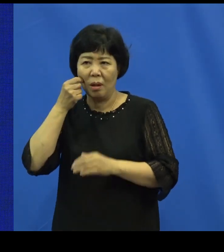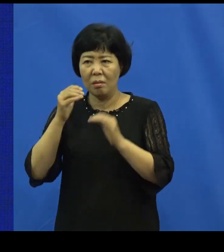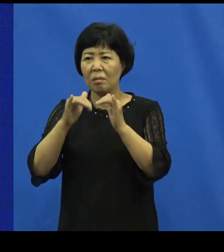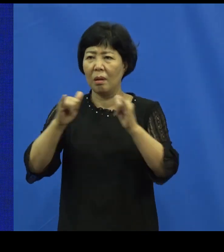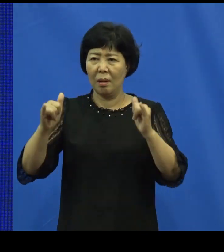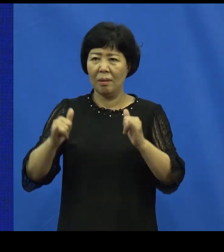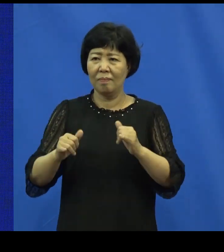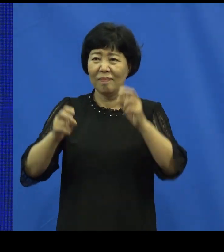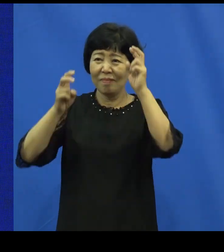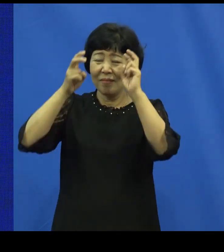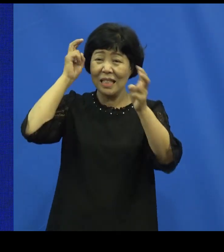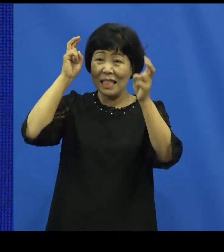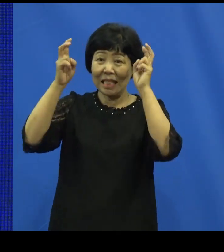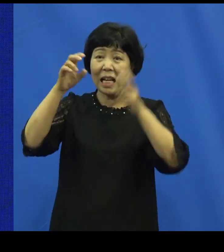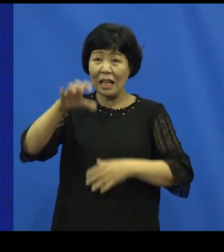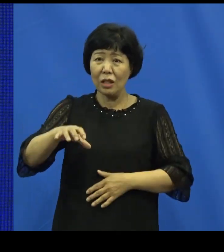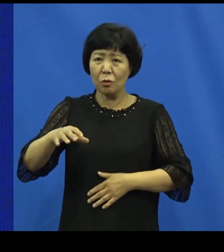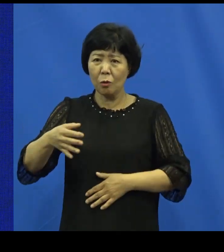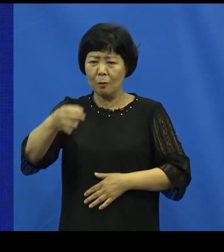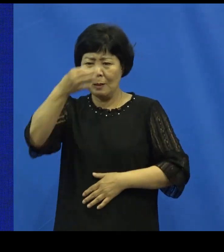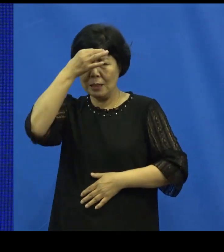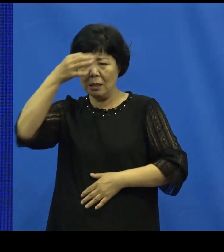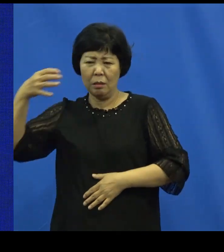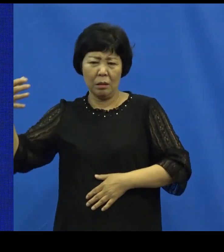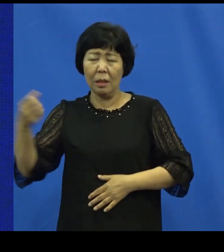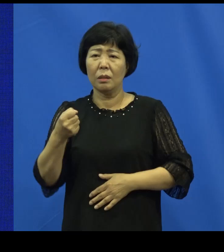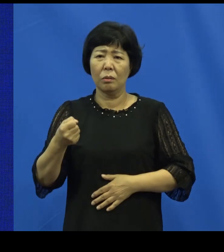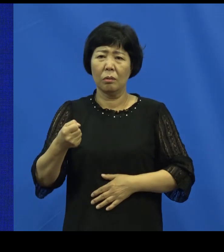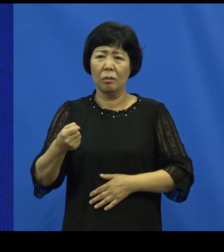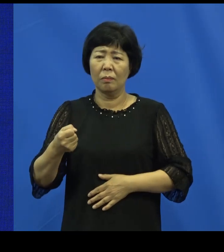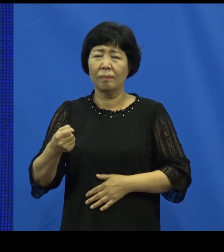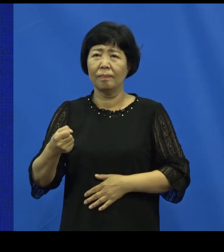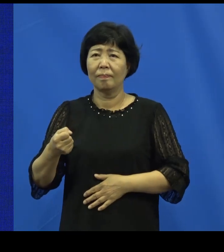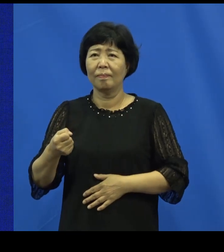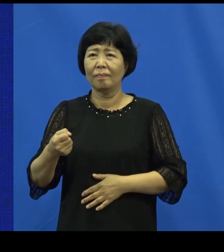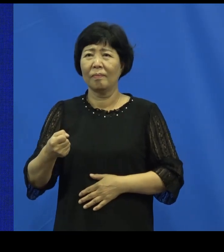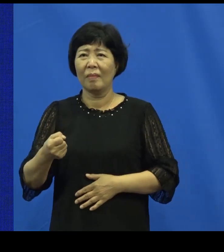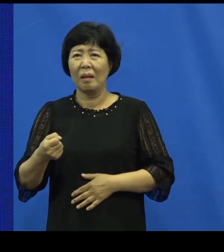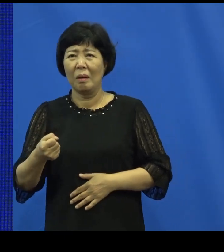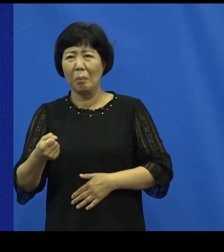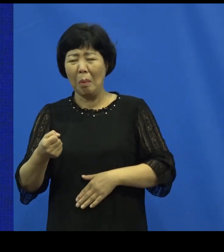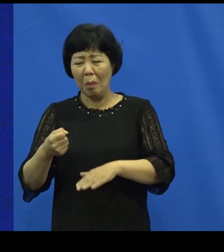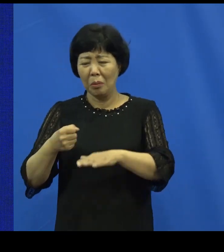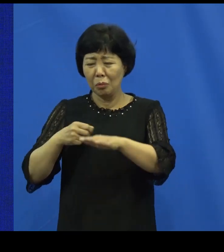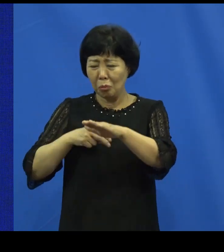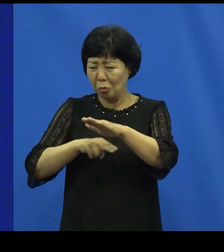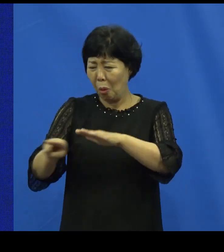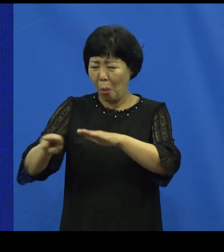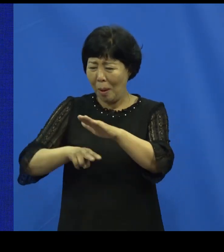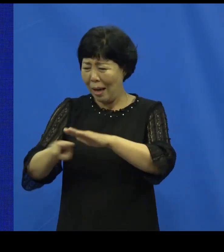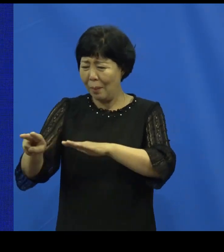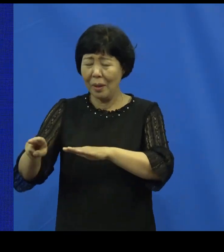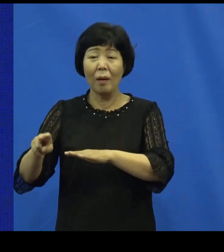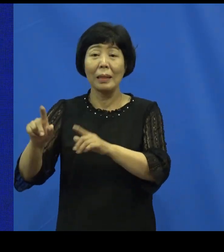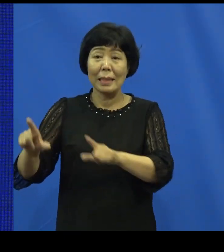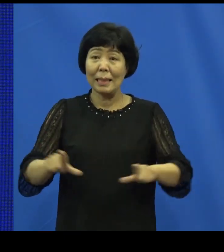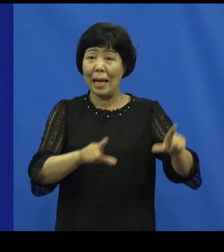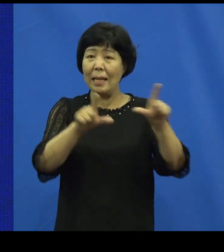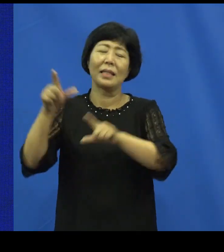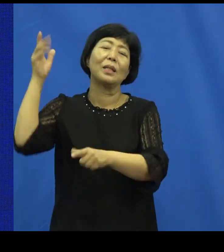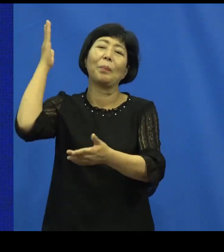직장에서도 도무지 쫓아낼 수 없는 실력을 갖추십시오. 도피적으로 살지 마십시오. 정면 돌파하세요.